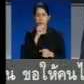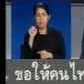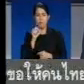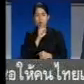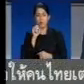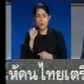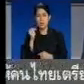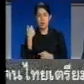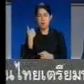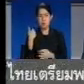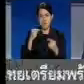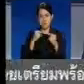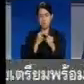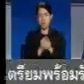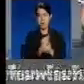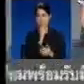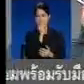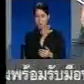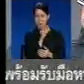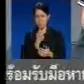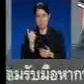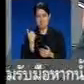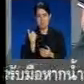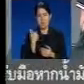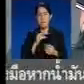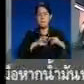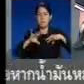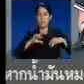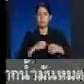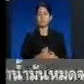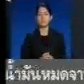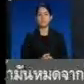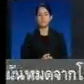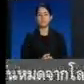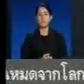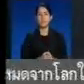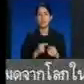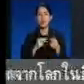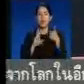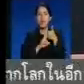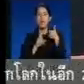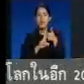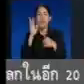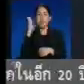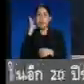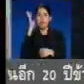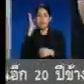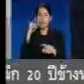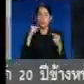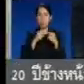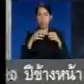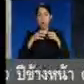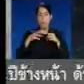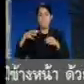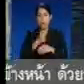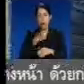สียความนิยมในพื้นที่กรุงเทพมหานครค่ะนางสาวสุภมาศอิสระภักดีรองโฆษกพรรคภูมิใจไทยแจกสมุดปกขาวให้กับ